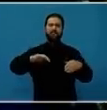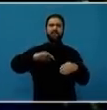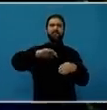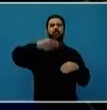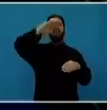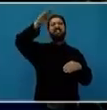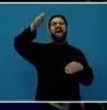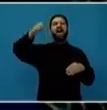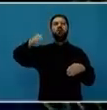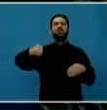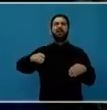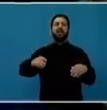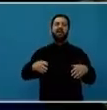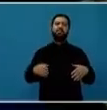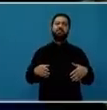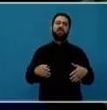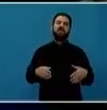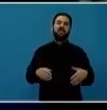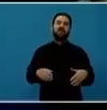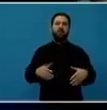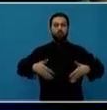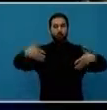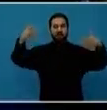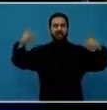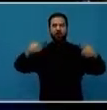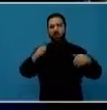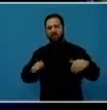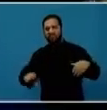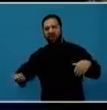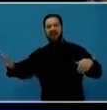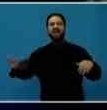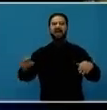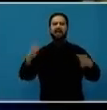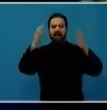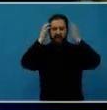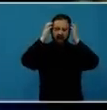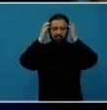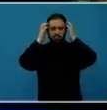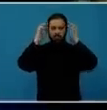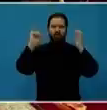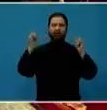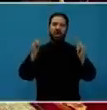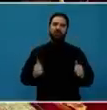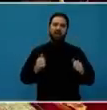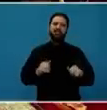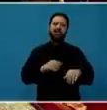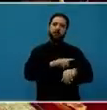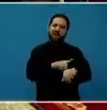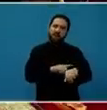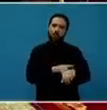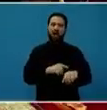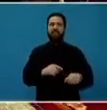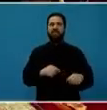văile necazurilor, aceasta este viața omului înduhovnicit. Iar în această perioadă, să